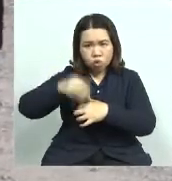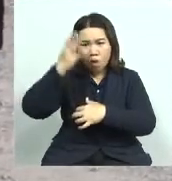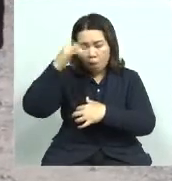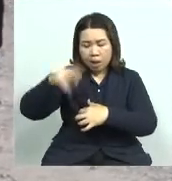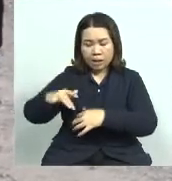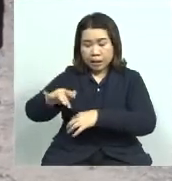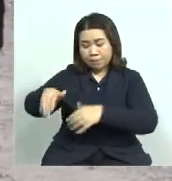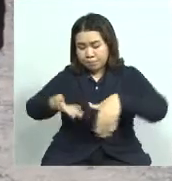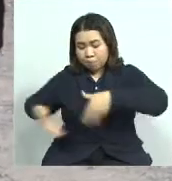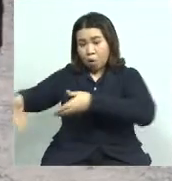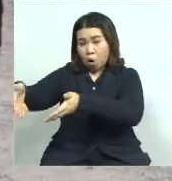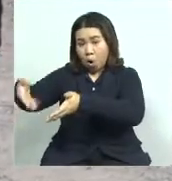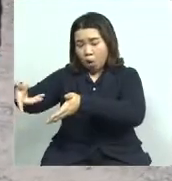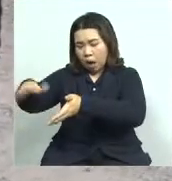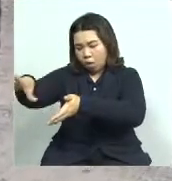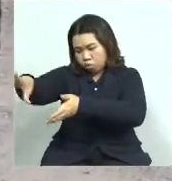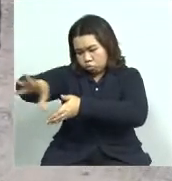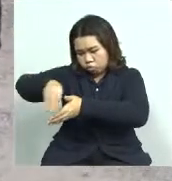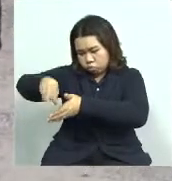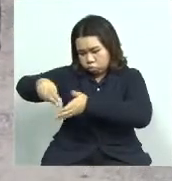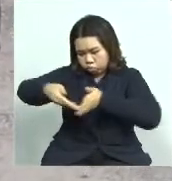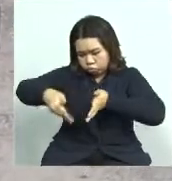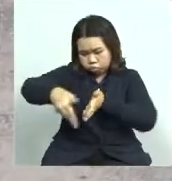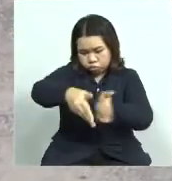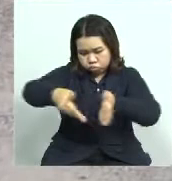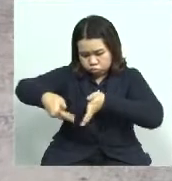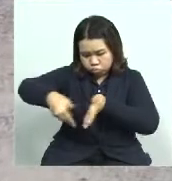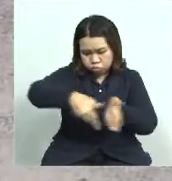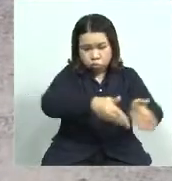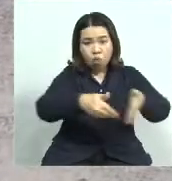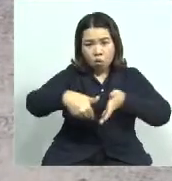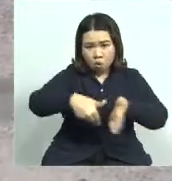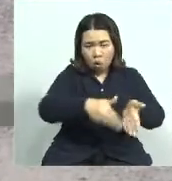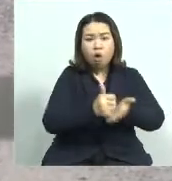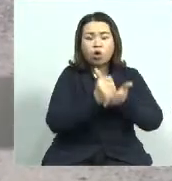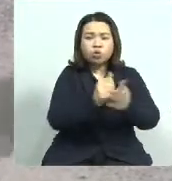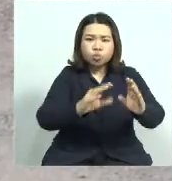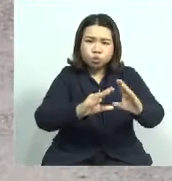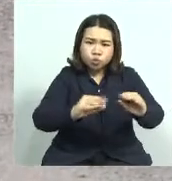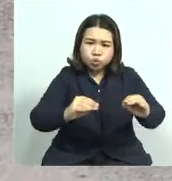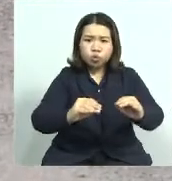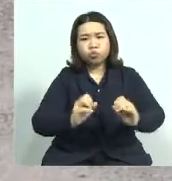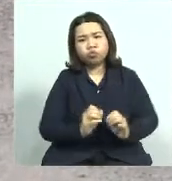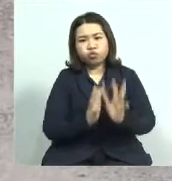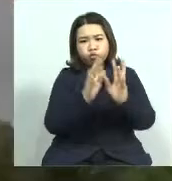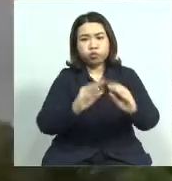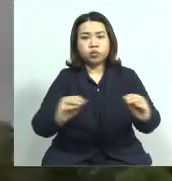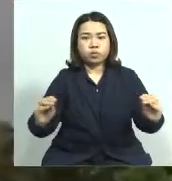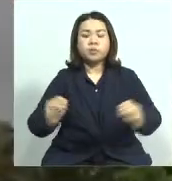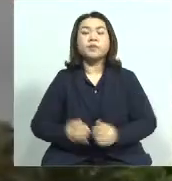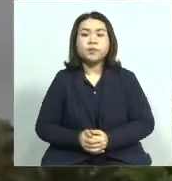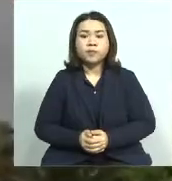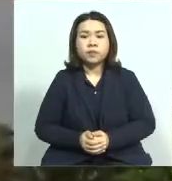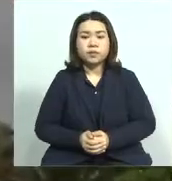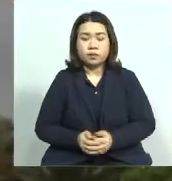คลองธรรมชาติเข้าสู่คลองโดยรอบป่าพุกรวนเคลงเพื่อทำให้เกิดความชุ่มชื้นและทำให้การดับไฟง่ายมากยิ่งขึ้นค่ะโ